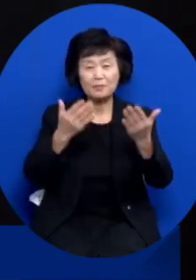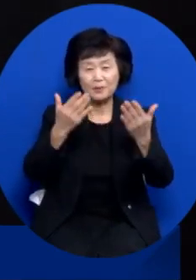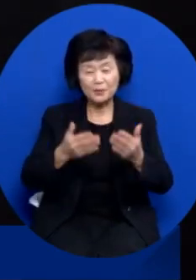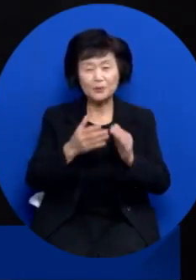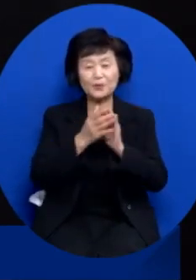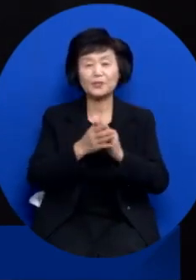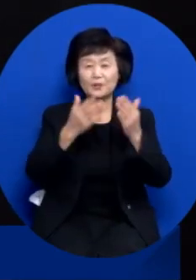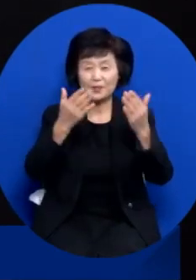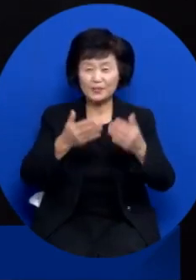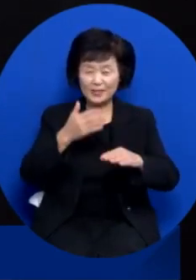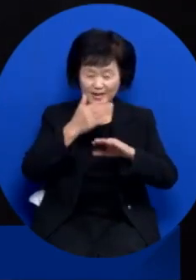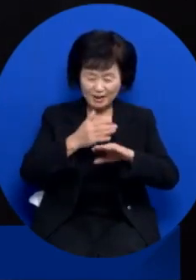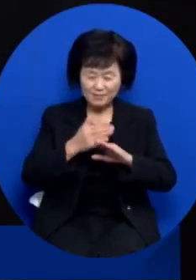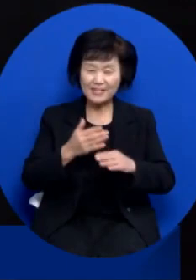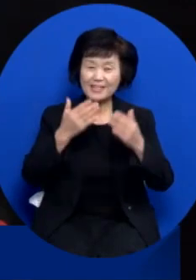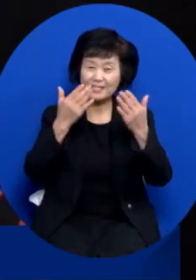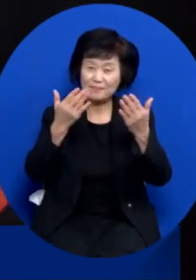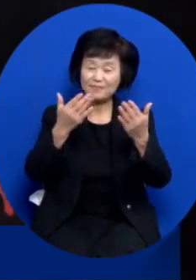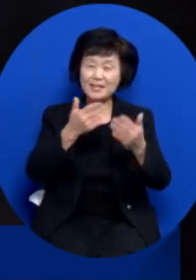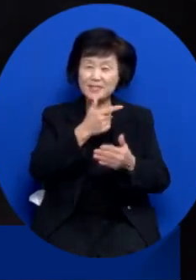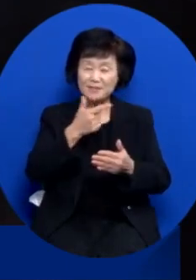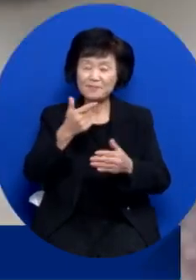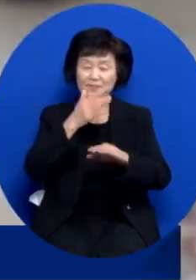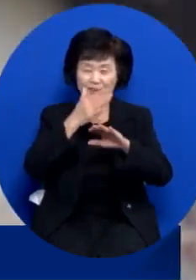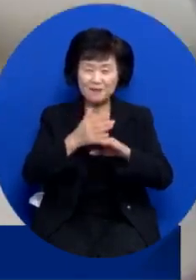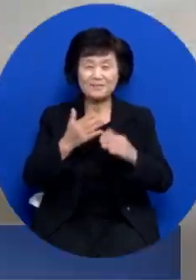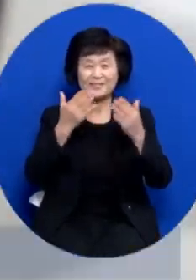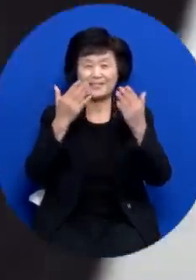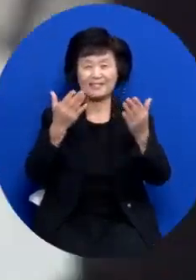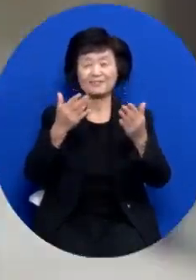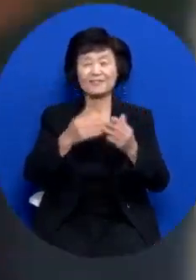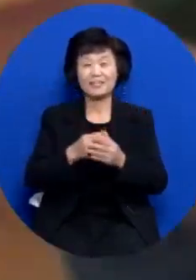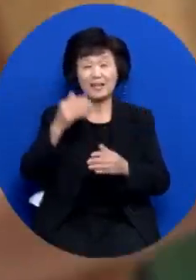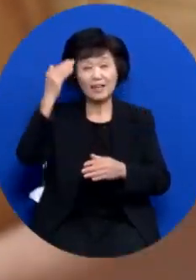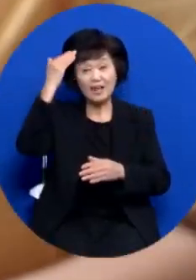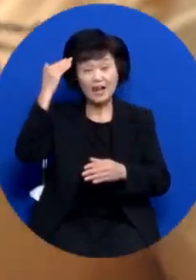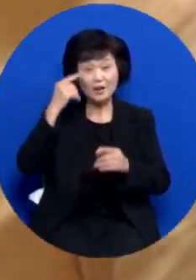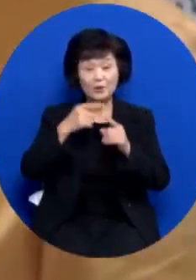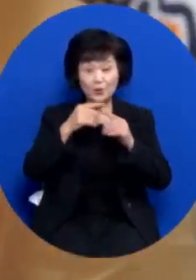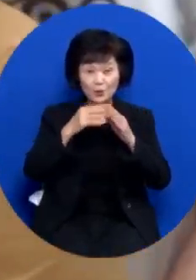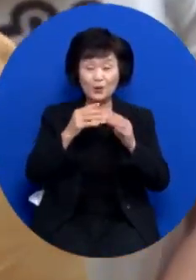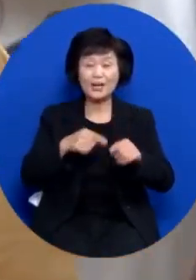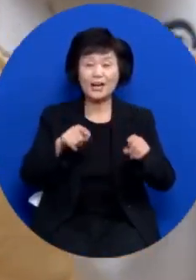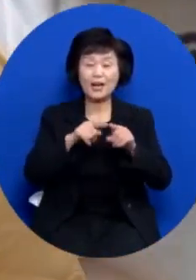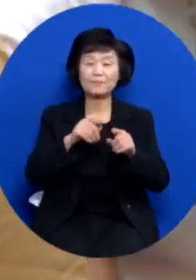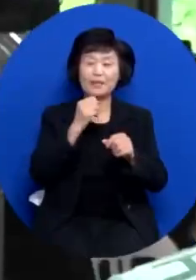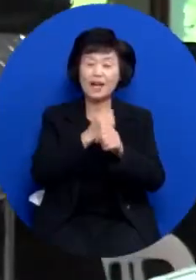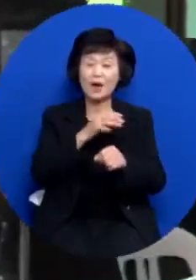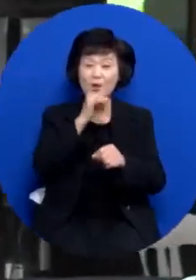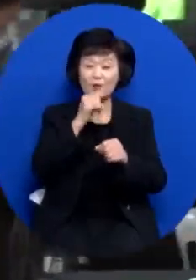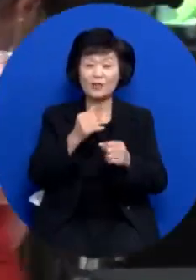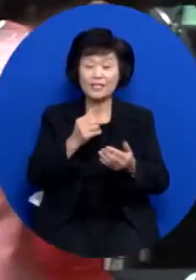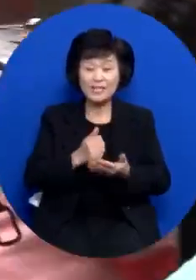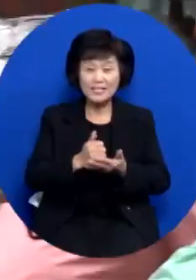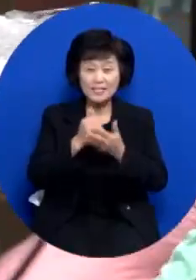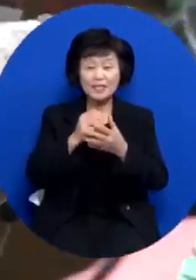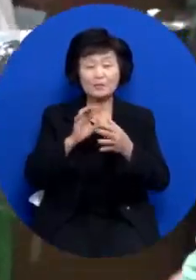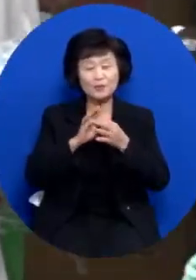Thank you for. Thank you so much. 한국교회가 이어가는 섬김을 통해 예수님의